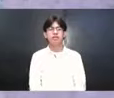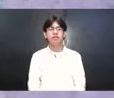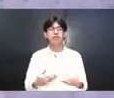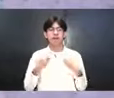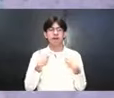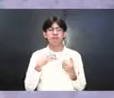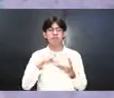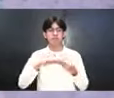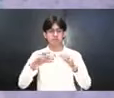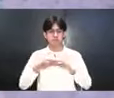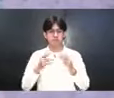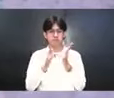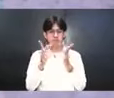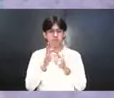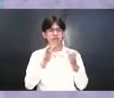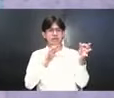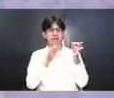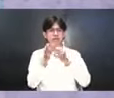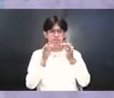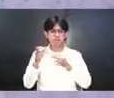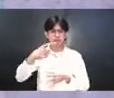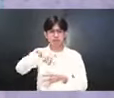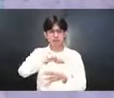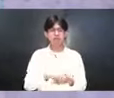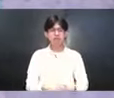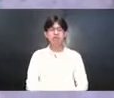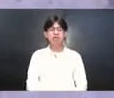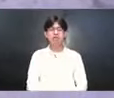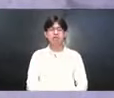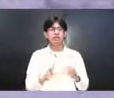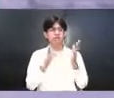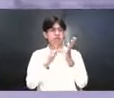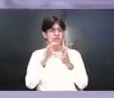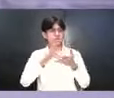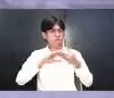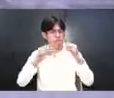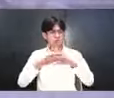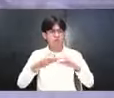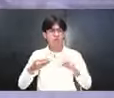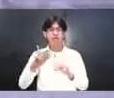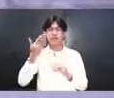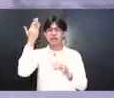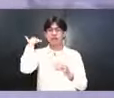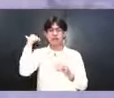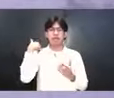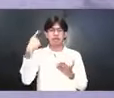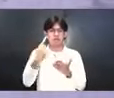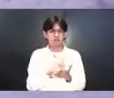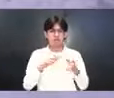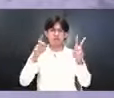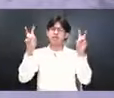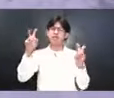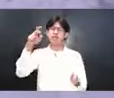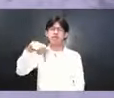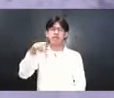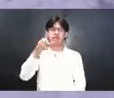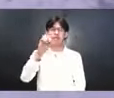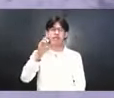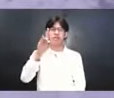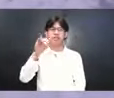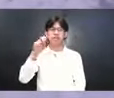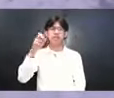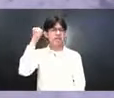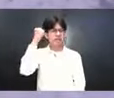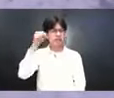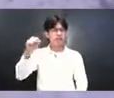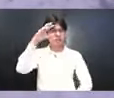told everybody during His time. We read this last week. the prodigal son. Diba? Kaalala